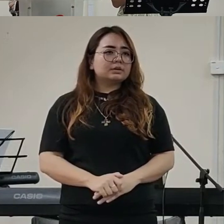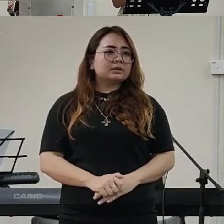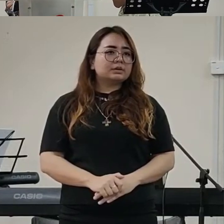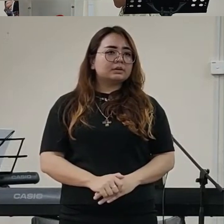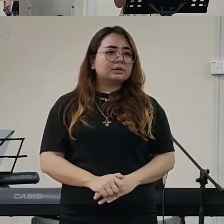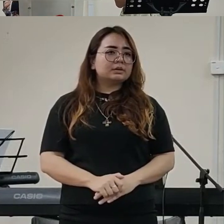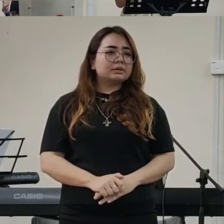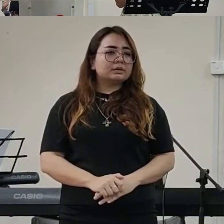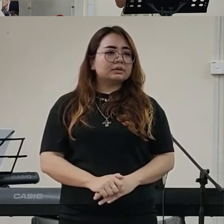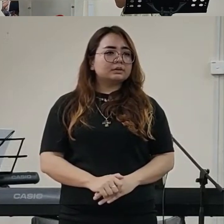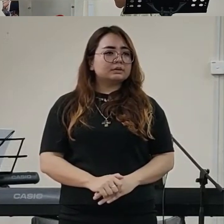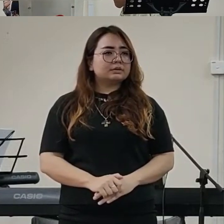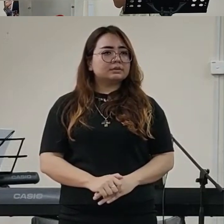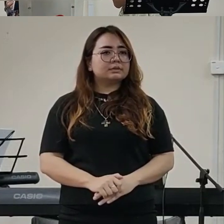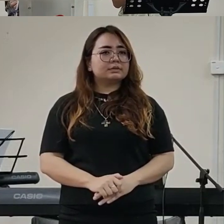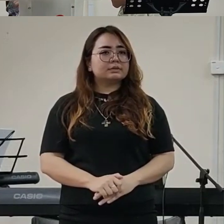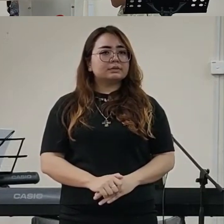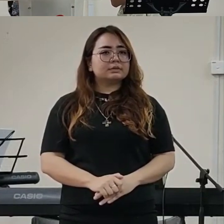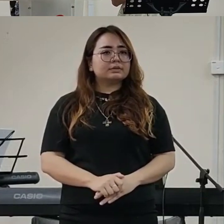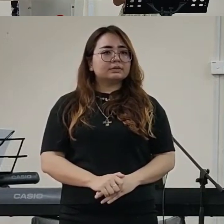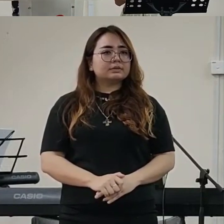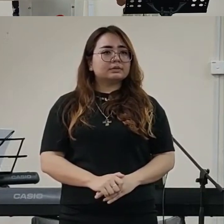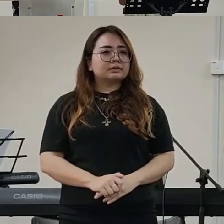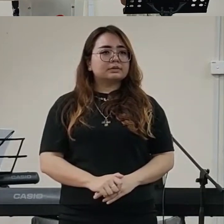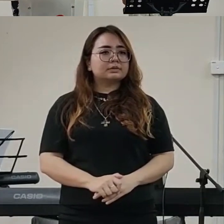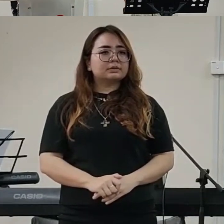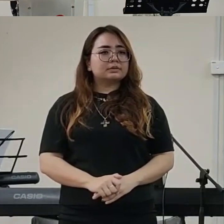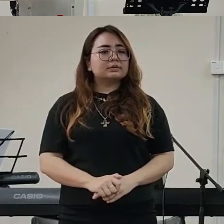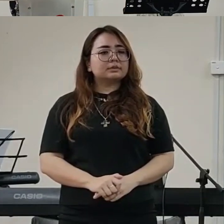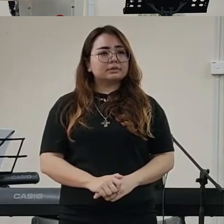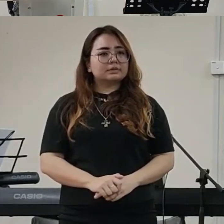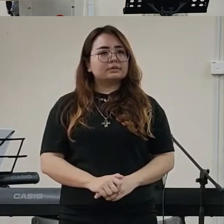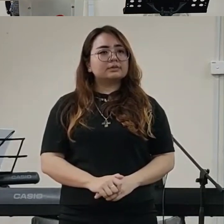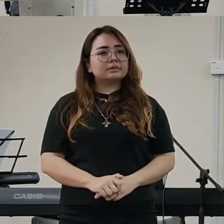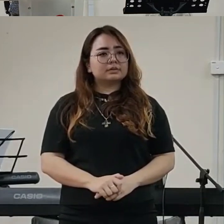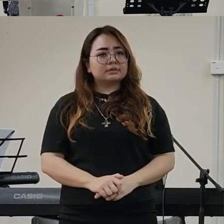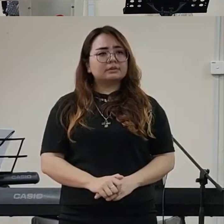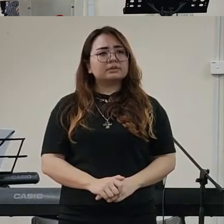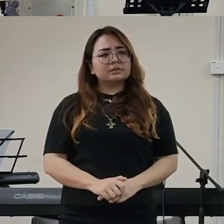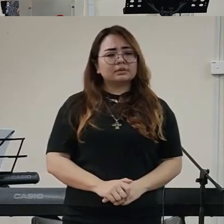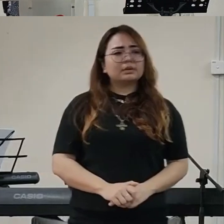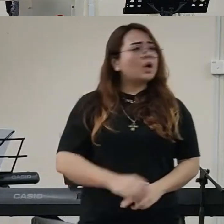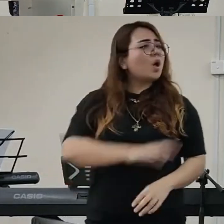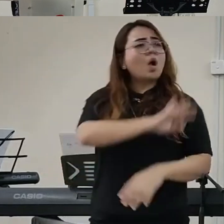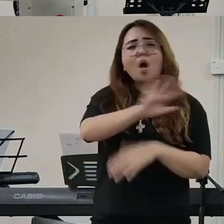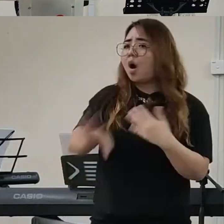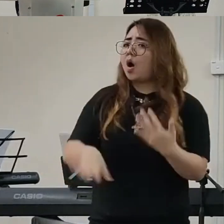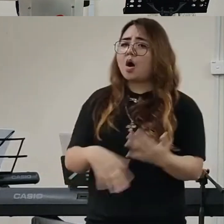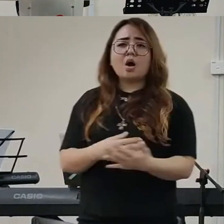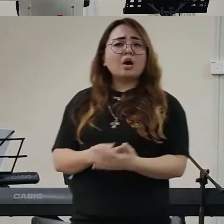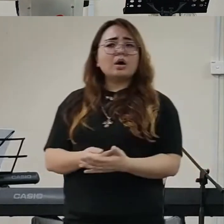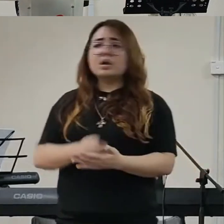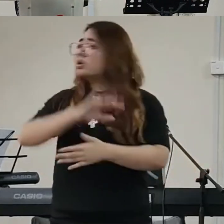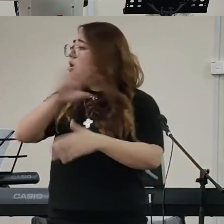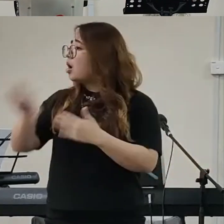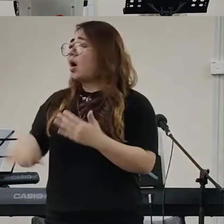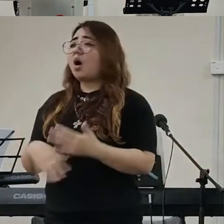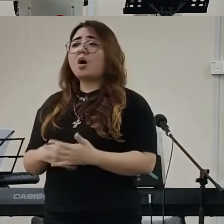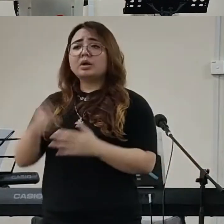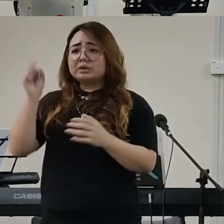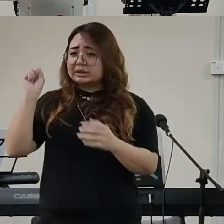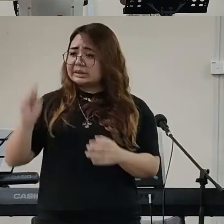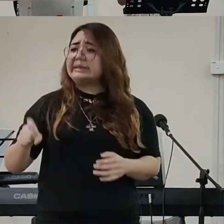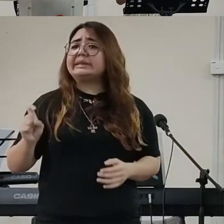with you. Okay? Every one of us, every one of us. 如果今天看到你旁边有一个空的位置